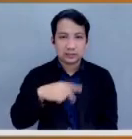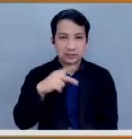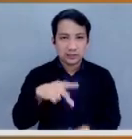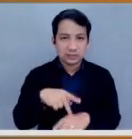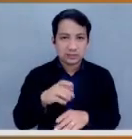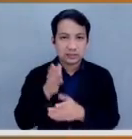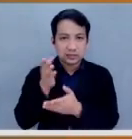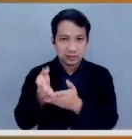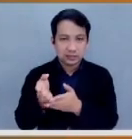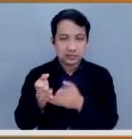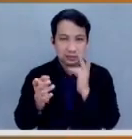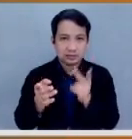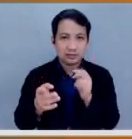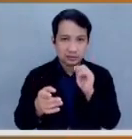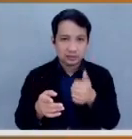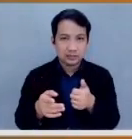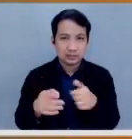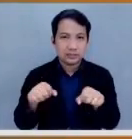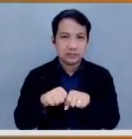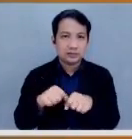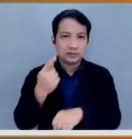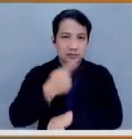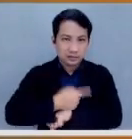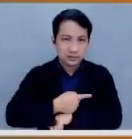Then bukas po Marikina Day. Yes.